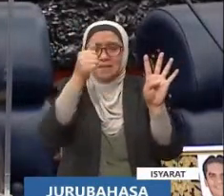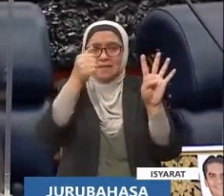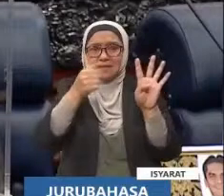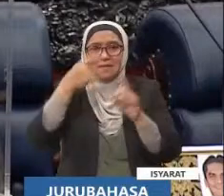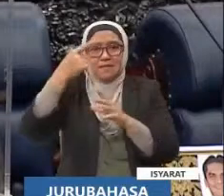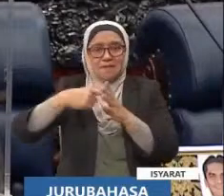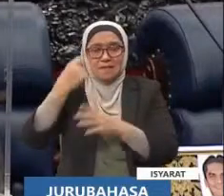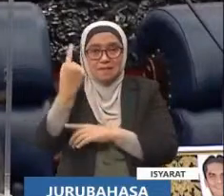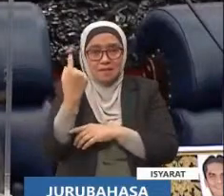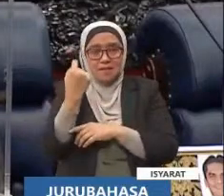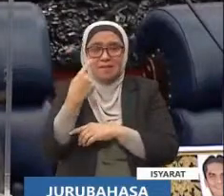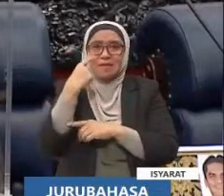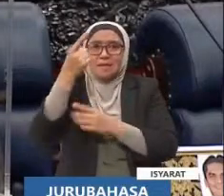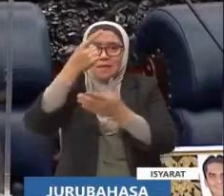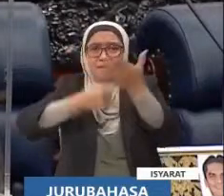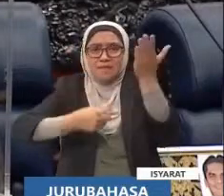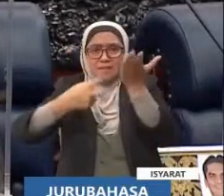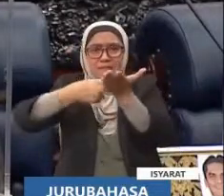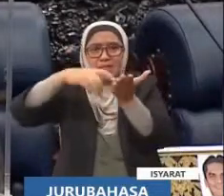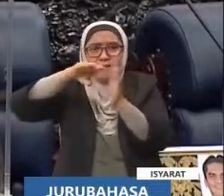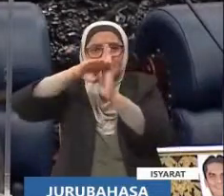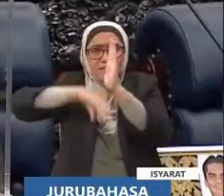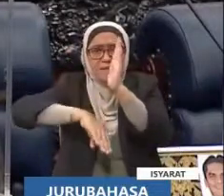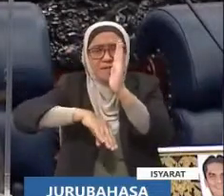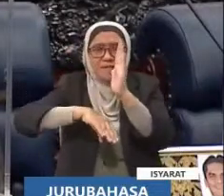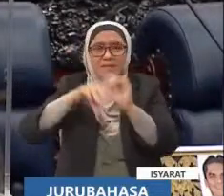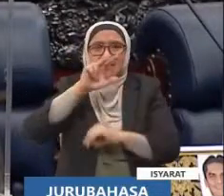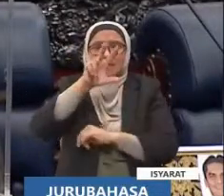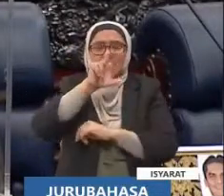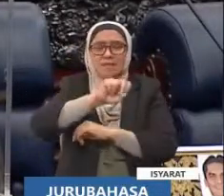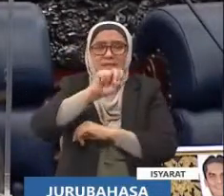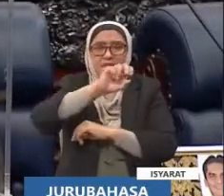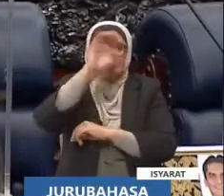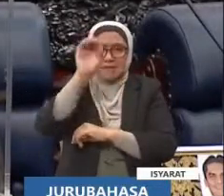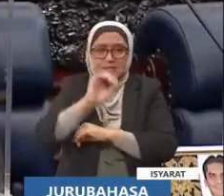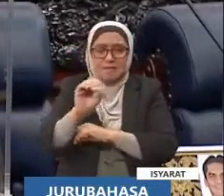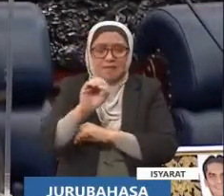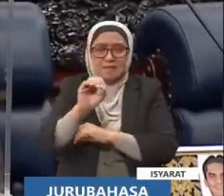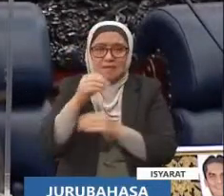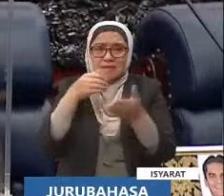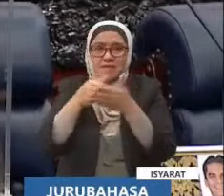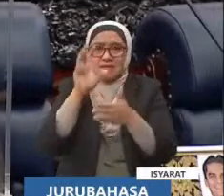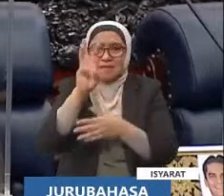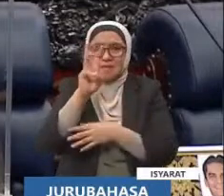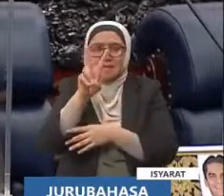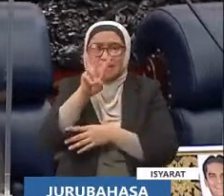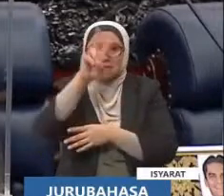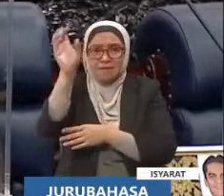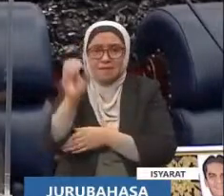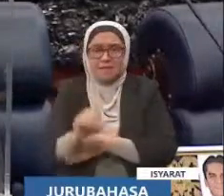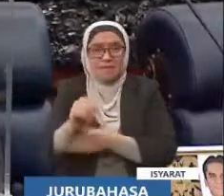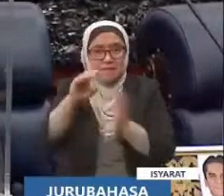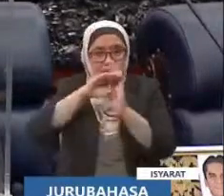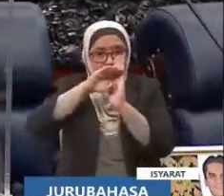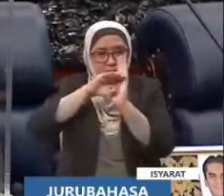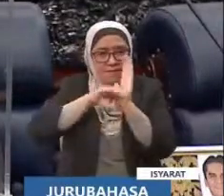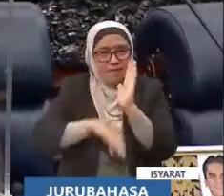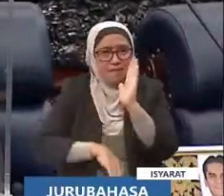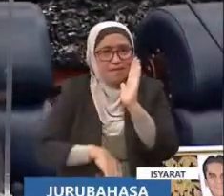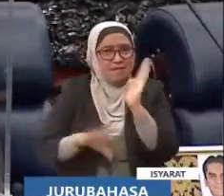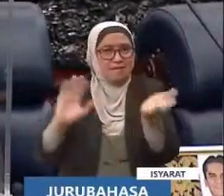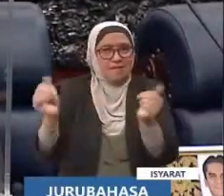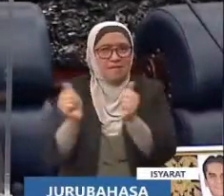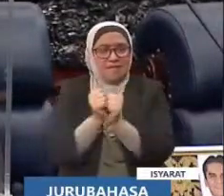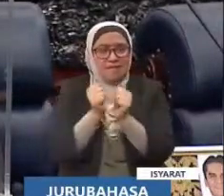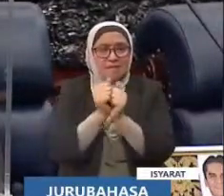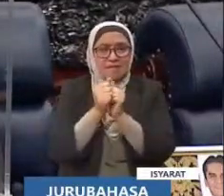maka mendapati harga tiket yang lebih rendah di antara 30 ratus hingga 60200 director kamu banding dengan harga tiket